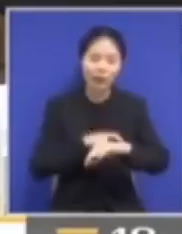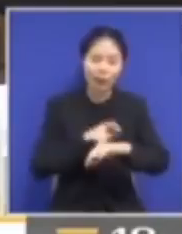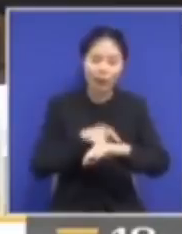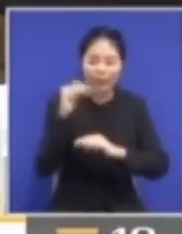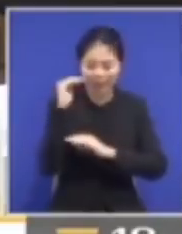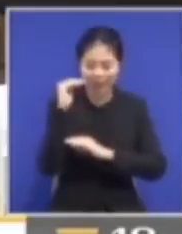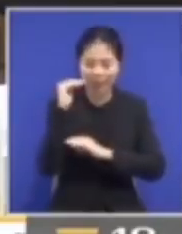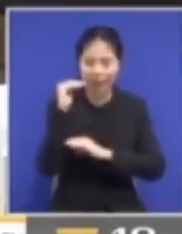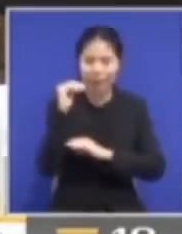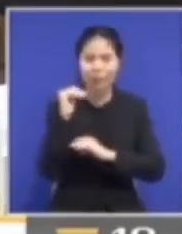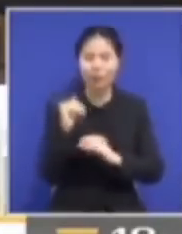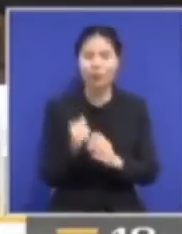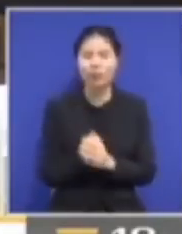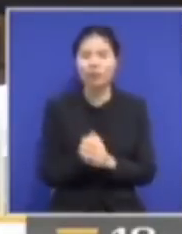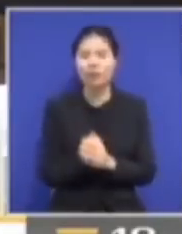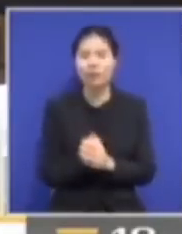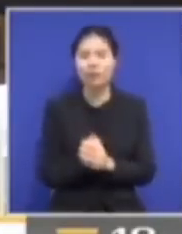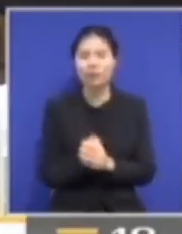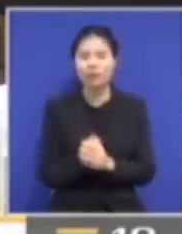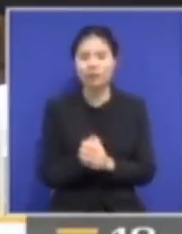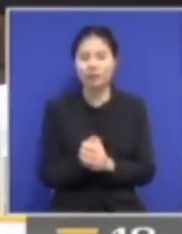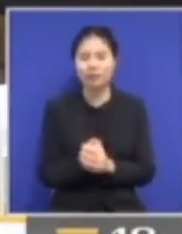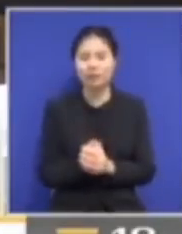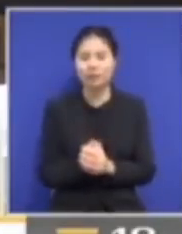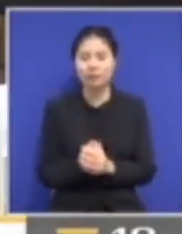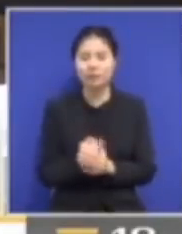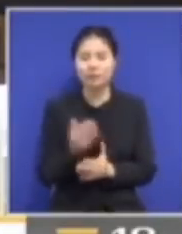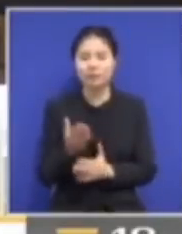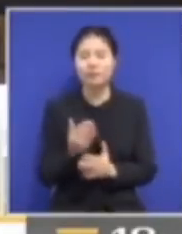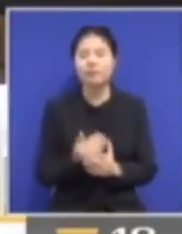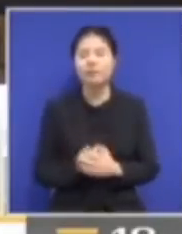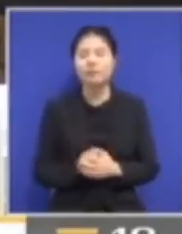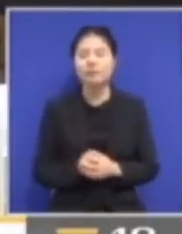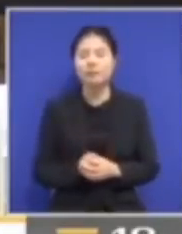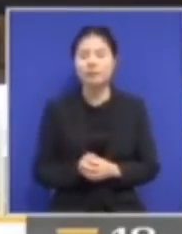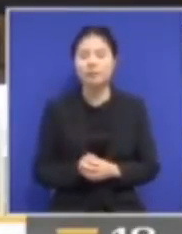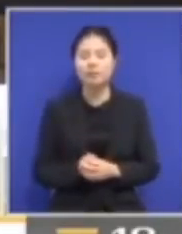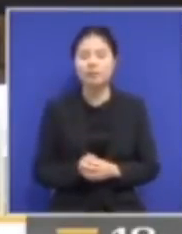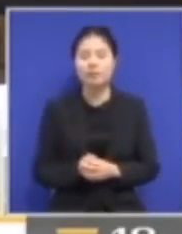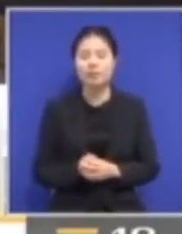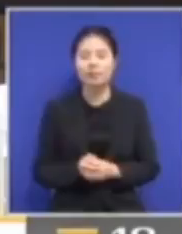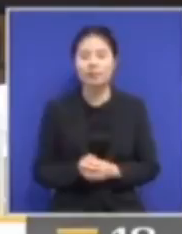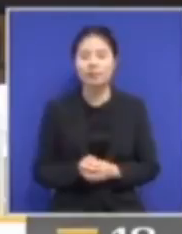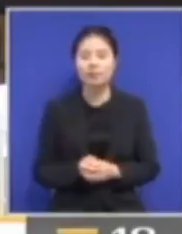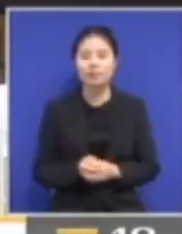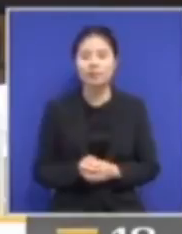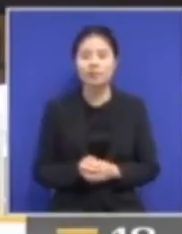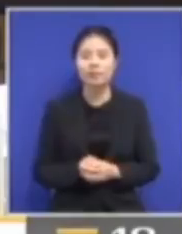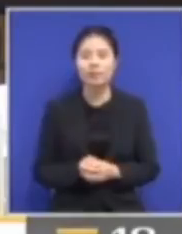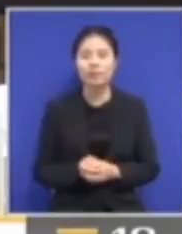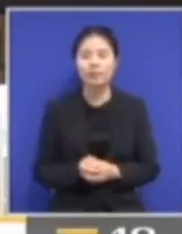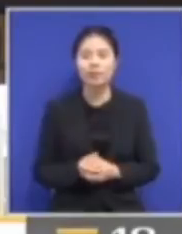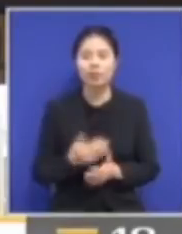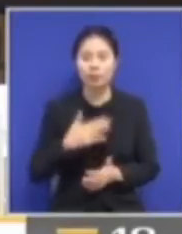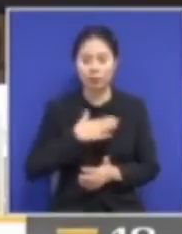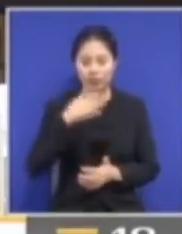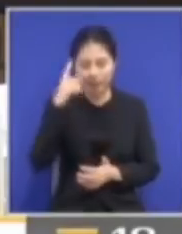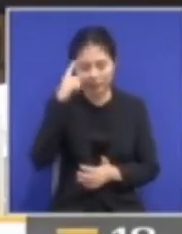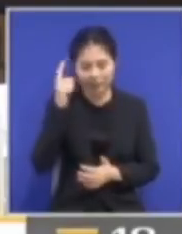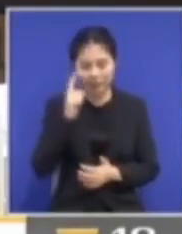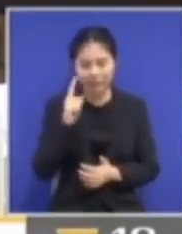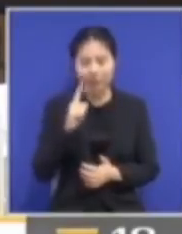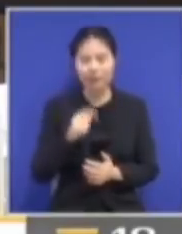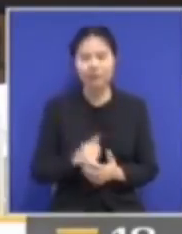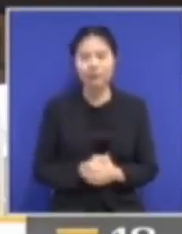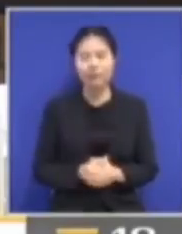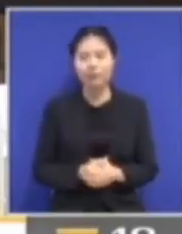ไปเยอะแล้วผมไม่อยากฟังท่านวิสาร กำลังจะสรุปนะ เดี๋ยวท่าน กำลังจะสรุปแล้วฮะแต่ผมคิดว่าประเด็นที่ผมพูดเนี่ยนะ